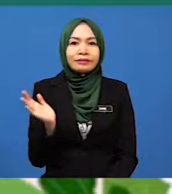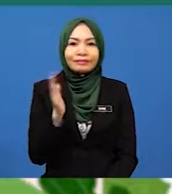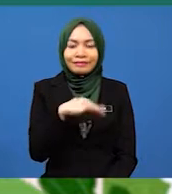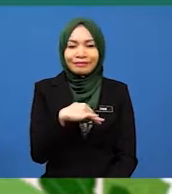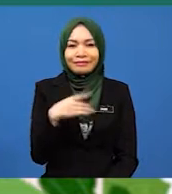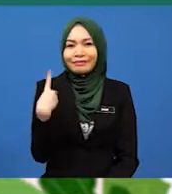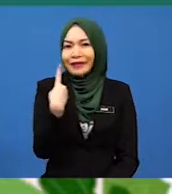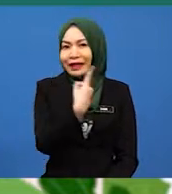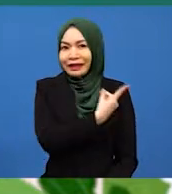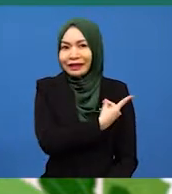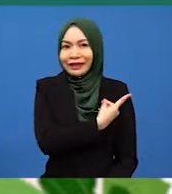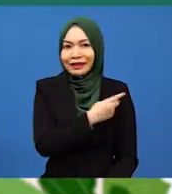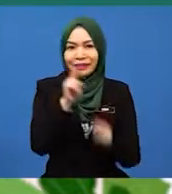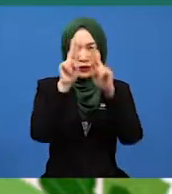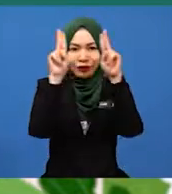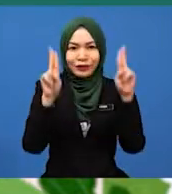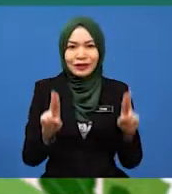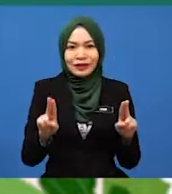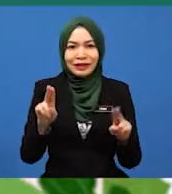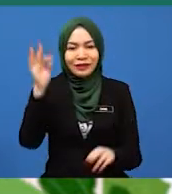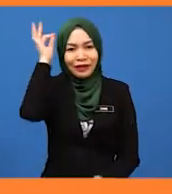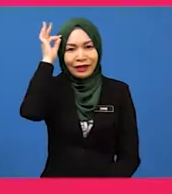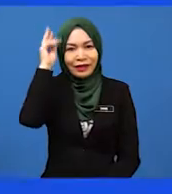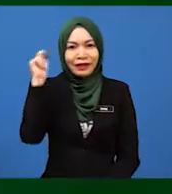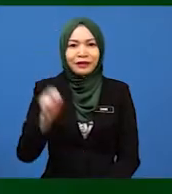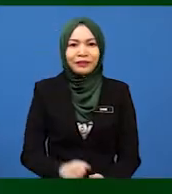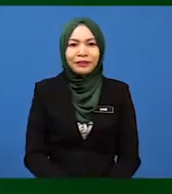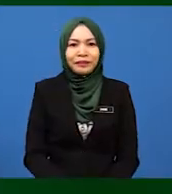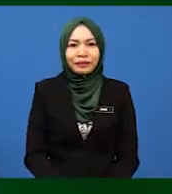Murid-murid, mari kita uji minda.